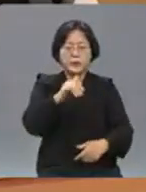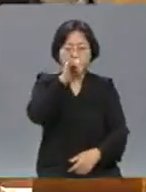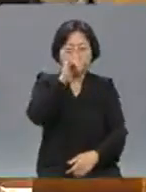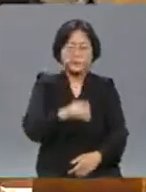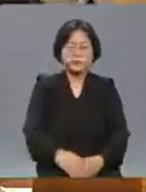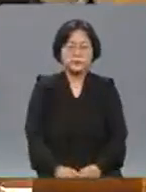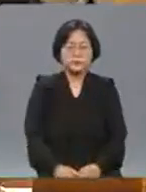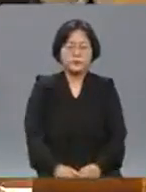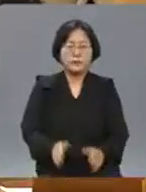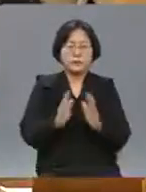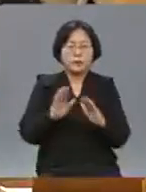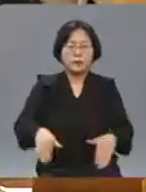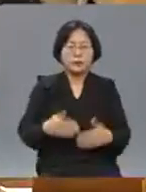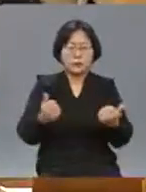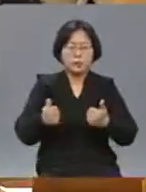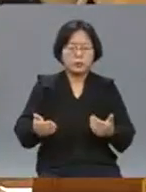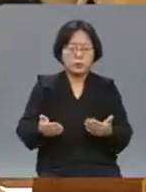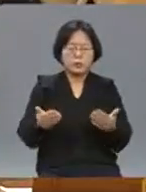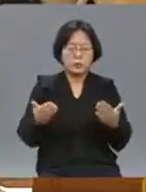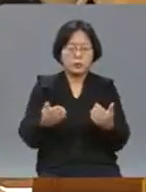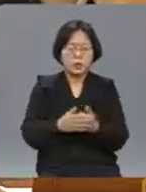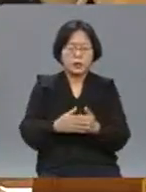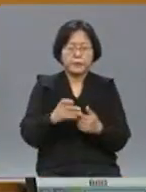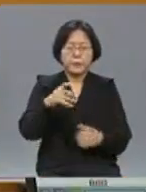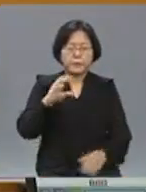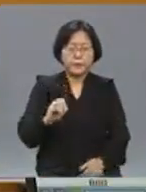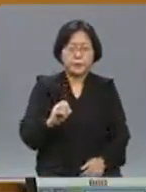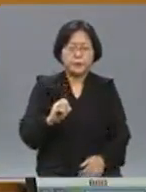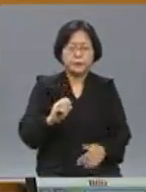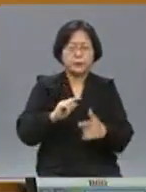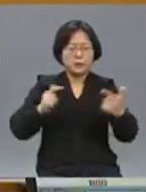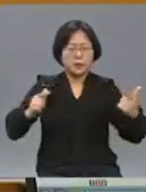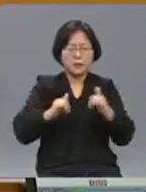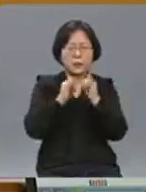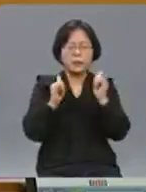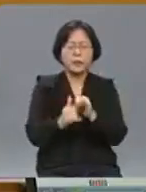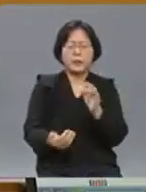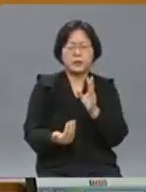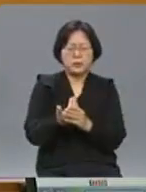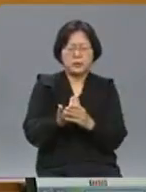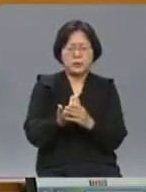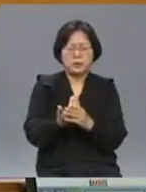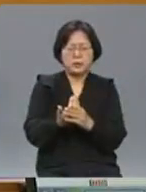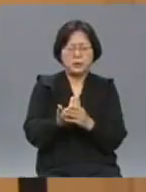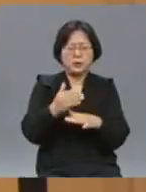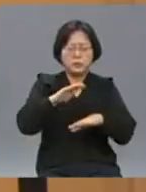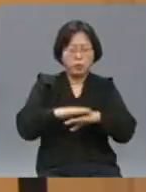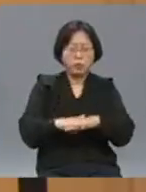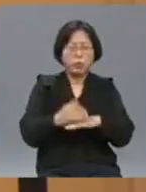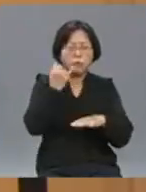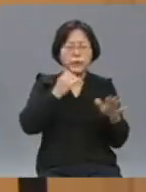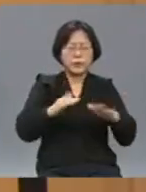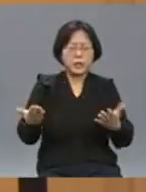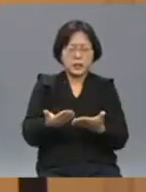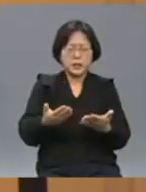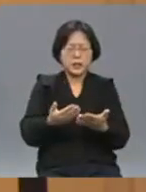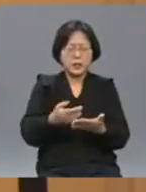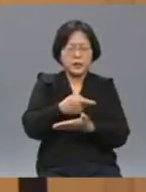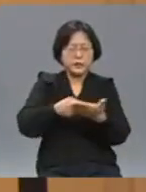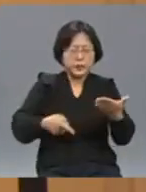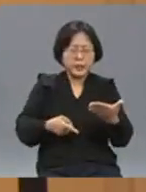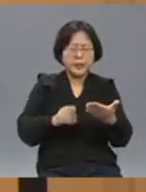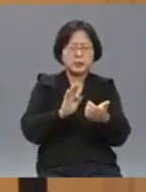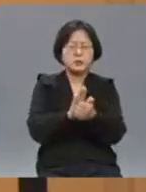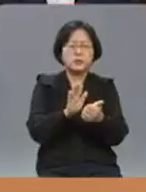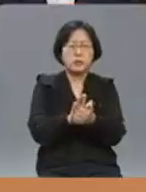밝혔습니다. 전남도의회는 또 방사능 오염 등 사회재난도 농업재해대책법에 별도로 규정해 피해 지원에